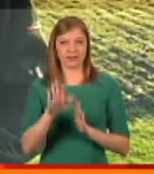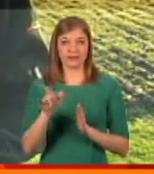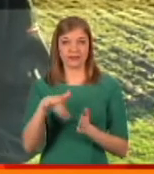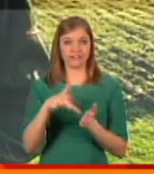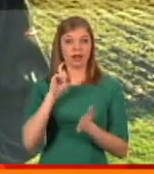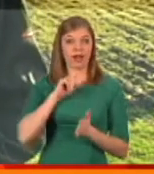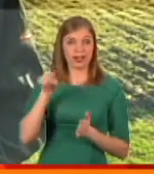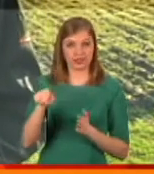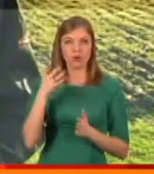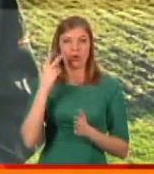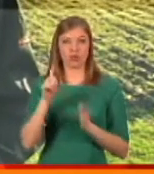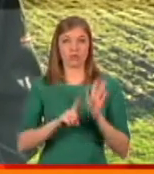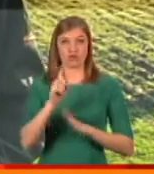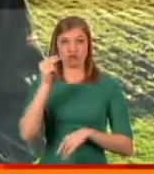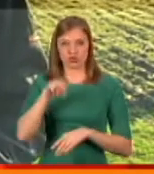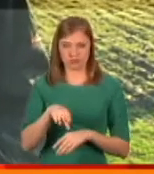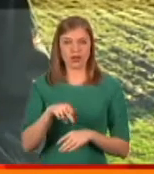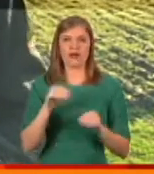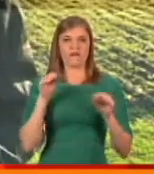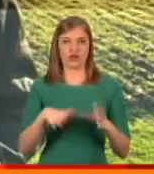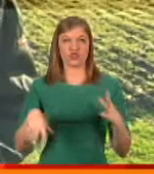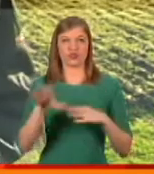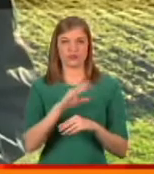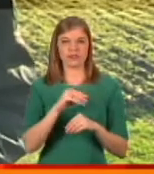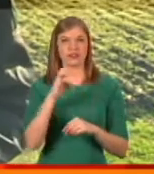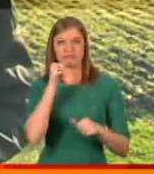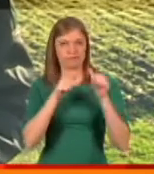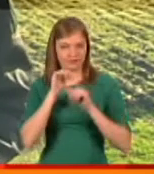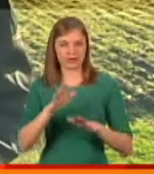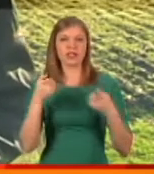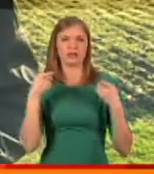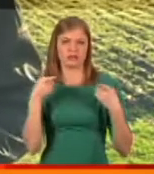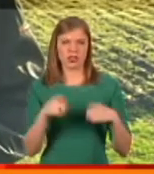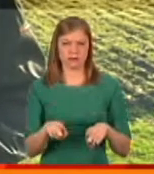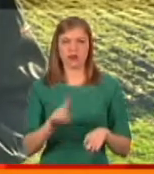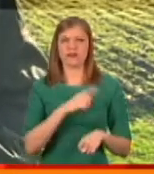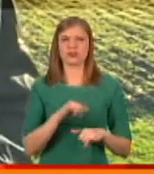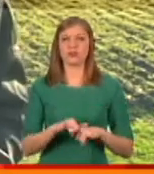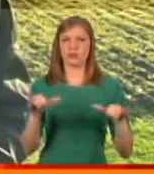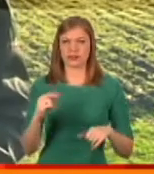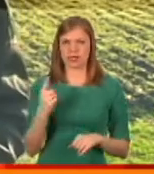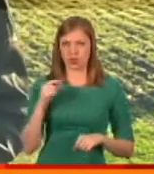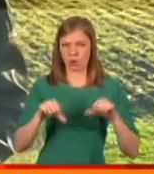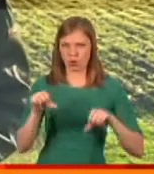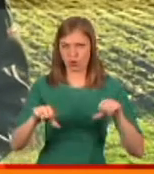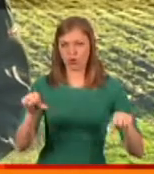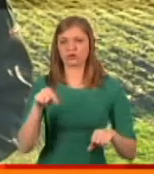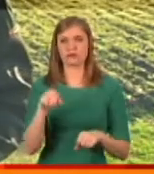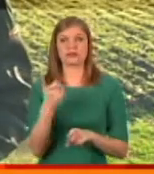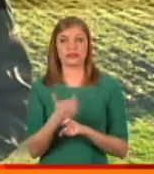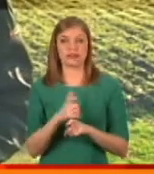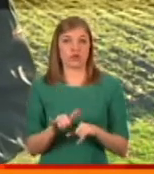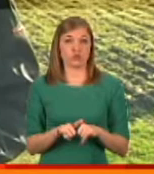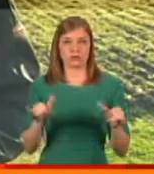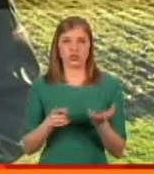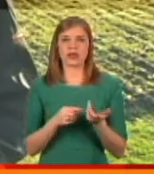після того, як тут вдарив грім, вирішили долю більше не випробовувати. По-перше, тут насправді посилили охорону території, тут значно